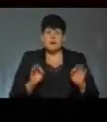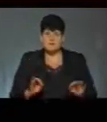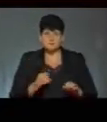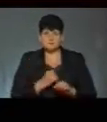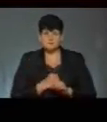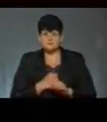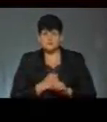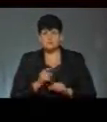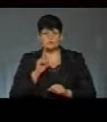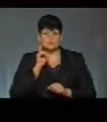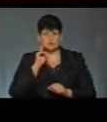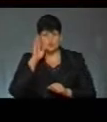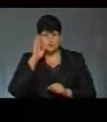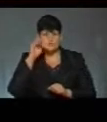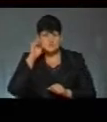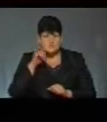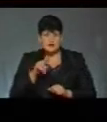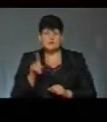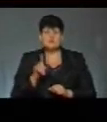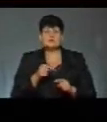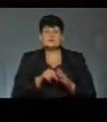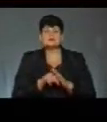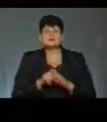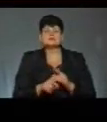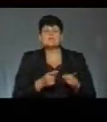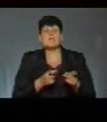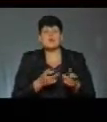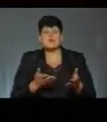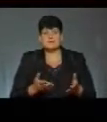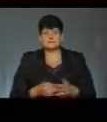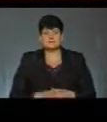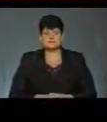щоб хлопці, молоді хлопці знали, що таке зброя.